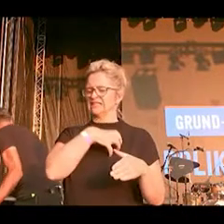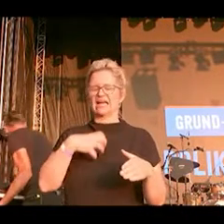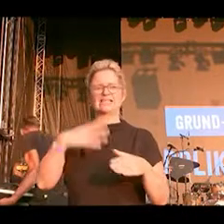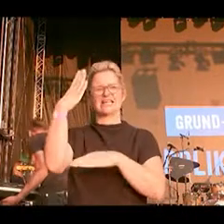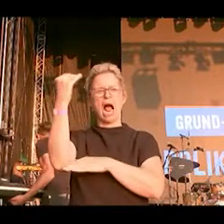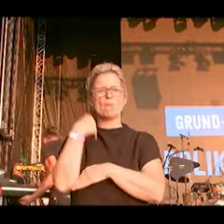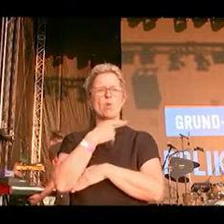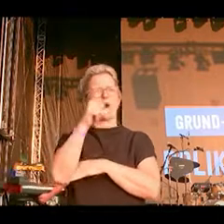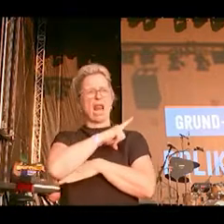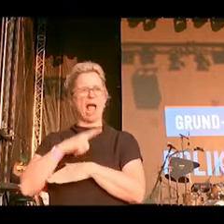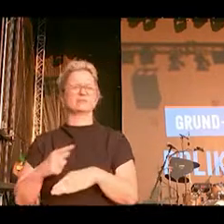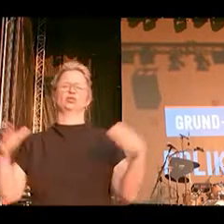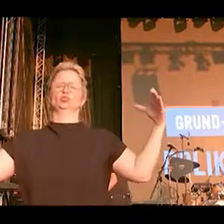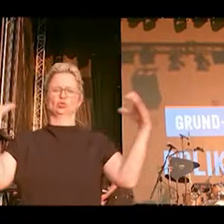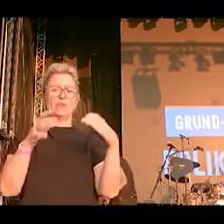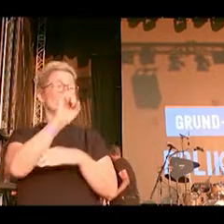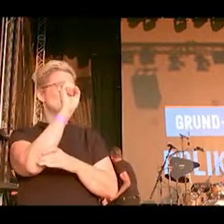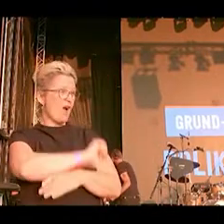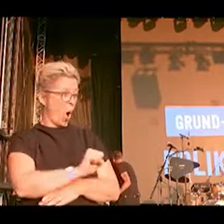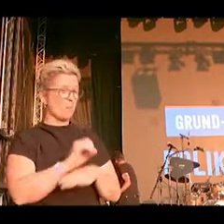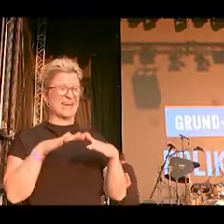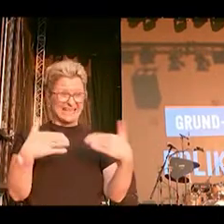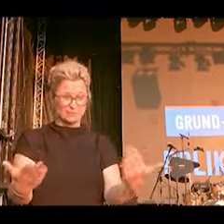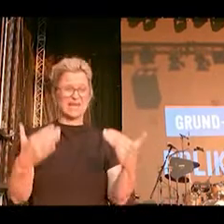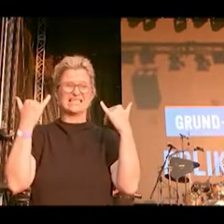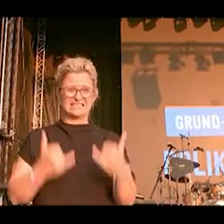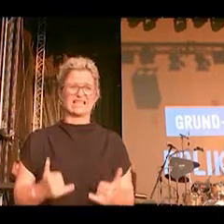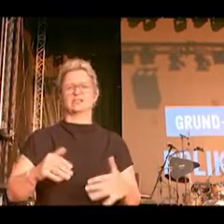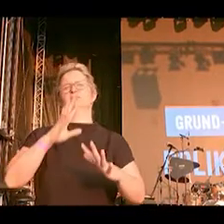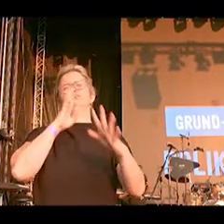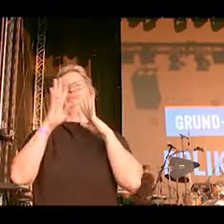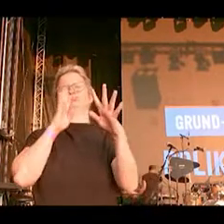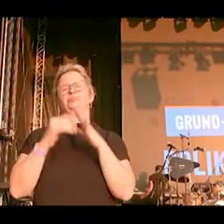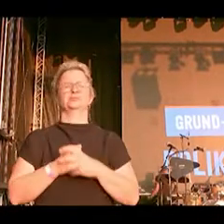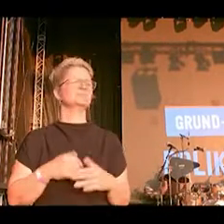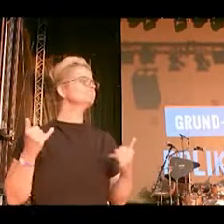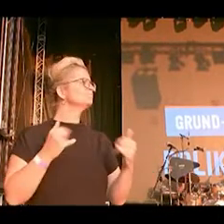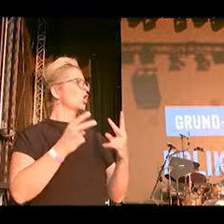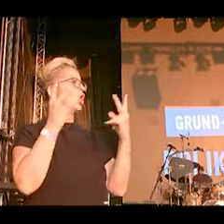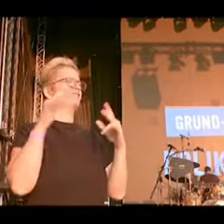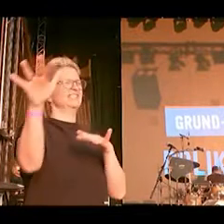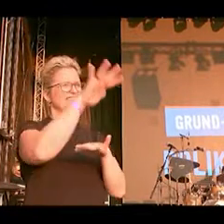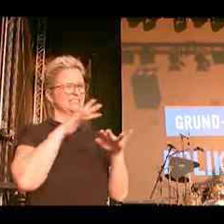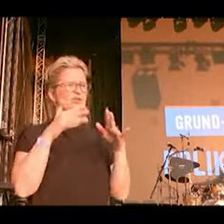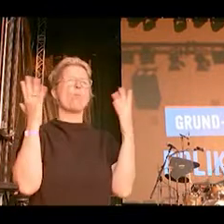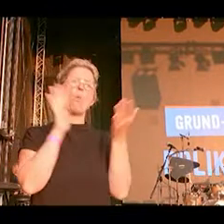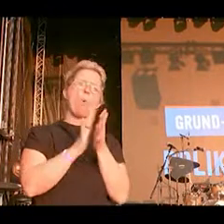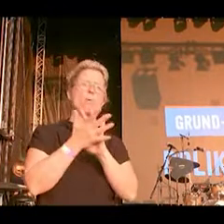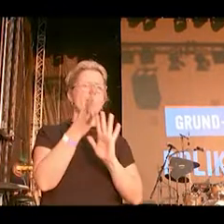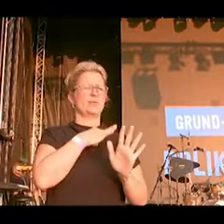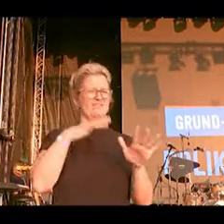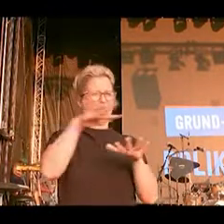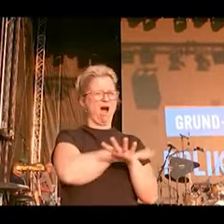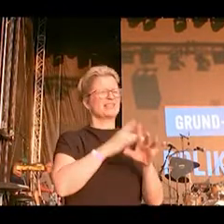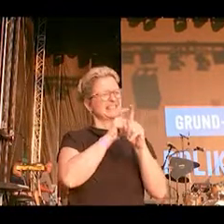und Leipzig. Warum es uns gibt und was wir tun, das erfahrt ihr jetzt im Redebeitrag. Wenn in der Öffentlichkeit oder im Privaten über Gesundheit